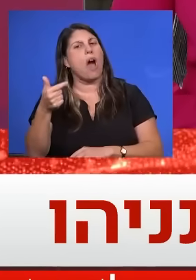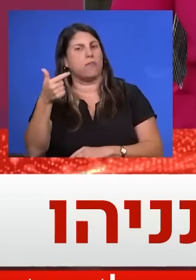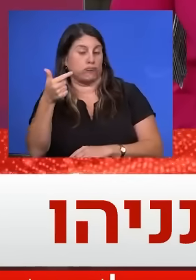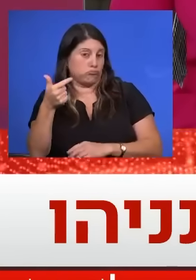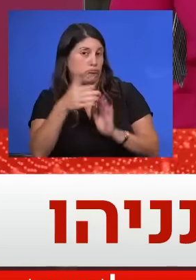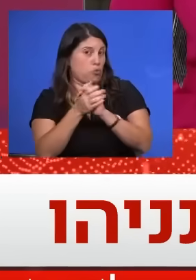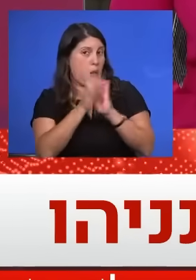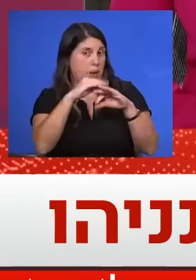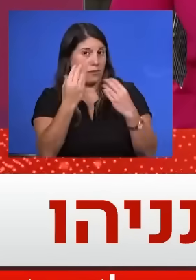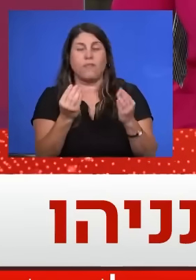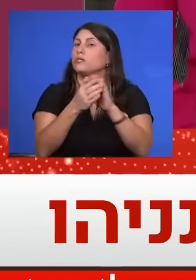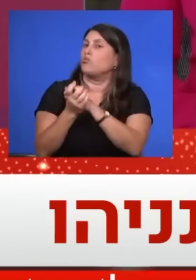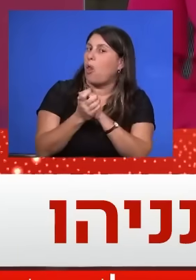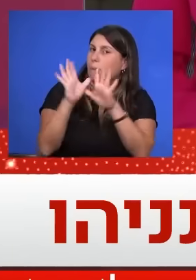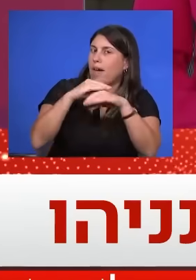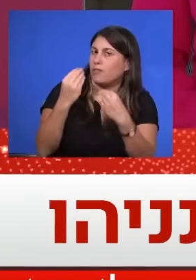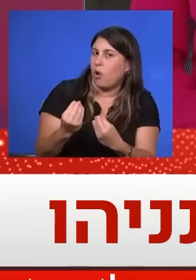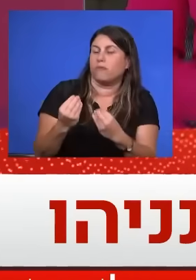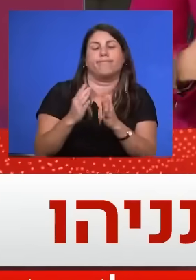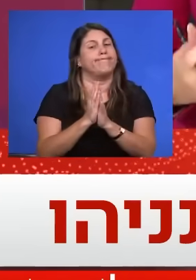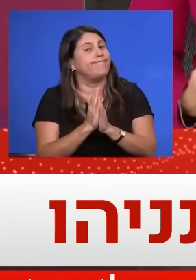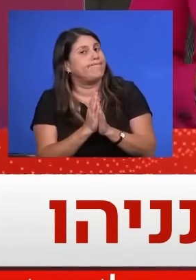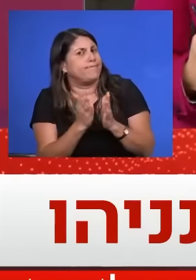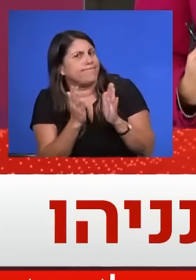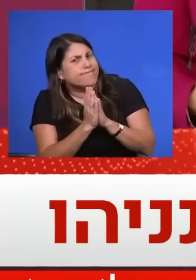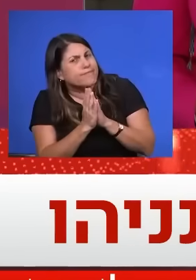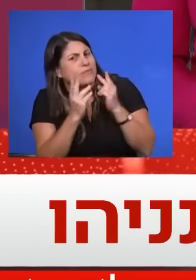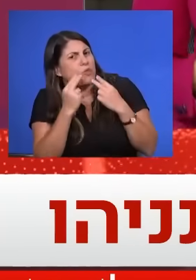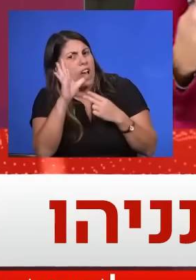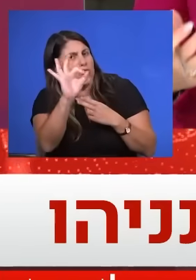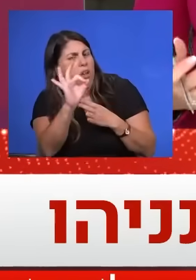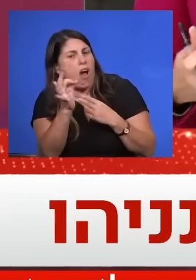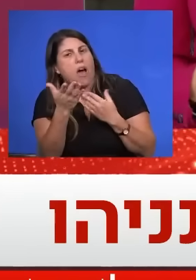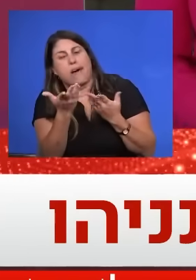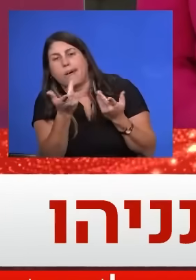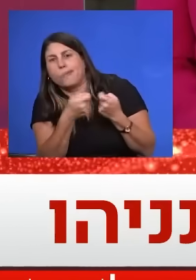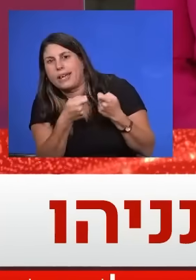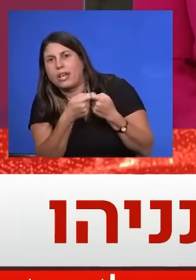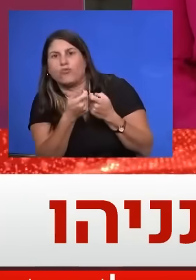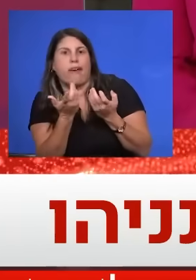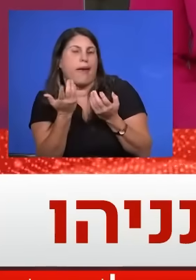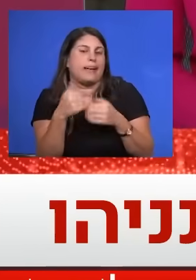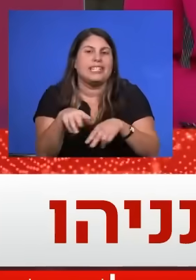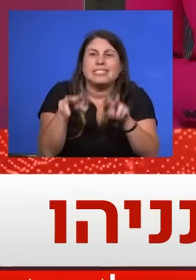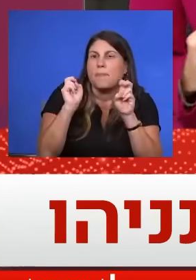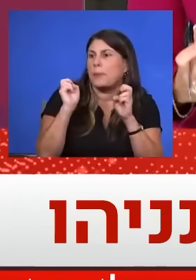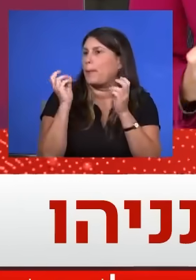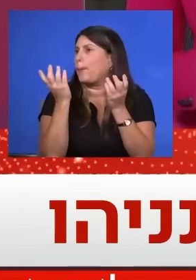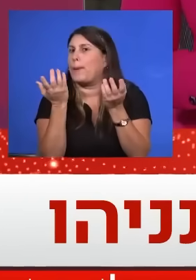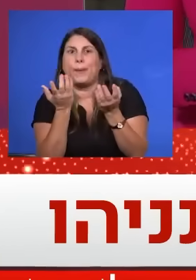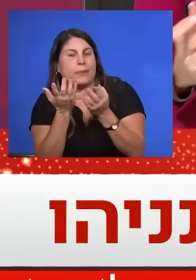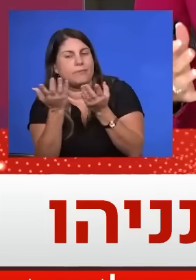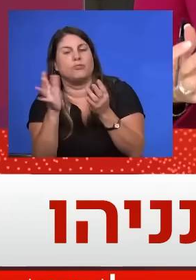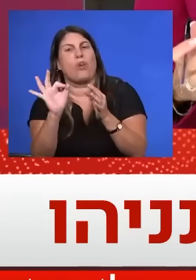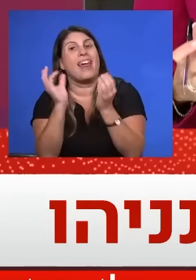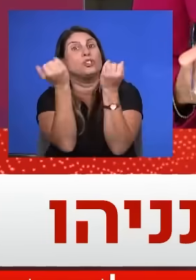שלום, ערב טוב. אז קודם התייחסות שלך אולי לדיווחים על איזושהי פריצת דרך, חלון הזדמנויות בשחרור החטופים, כשבעצם נוצר